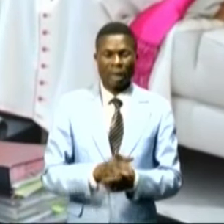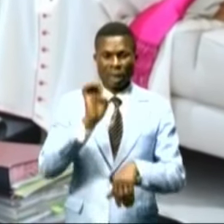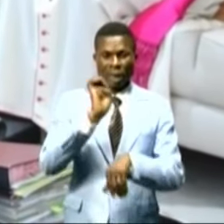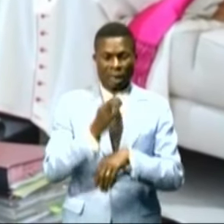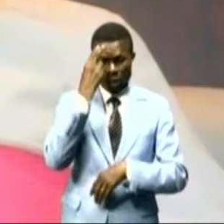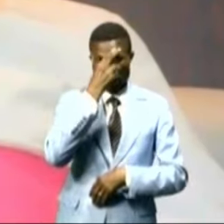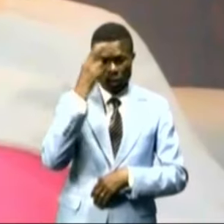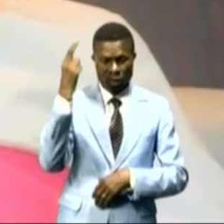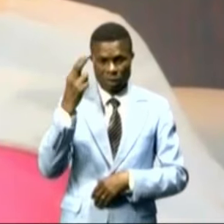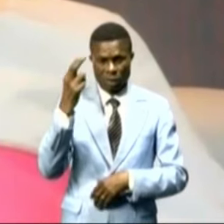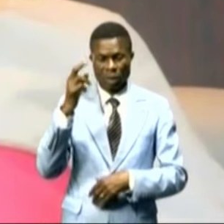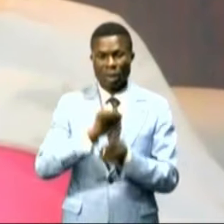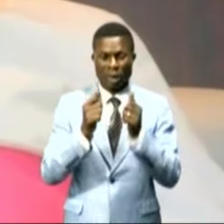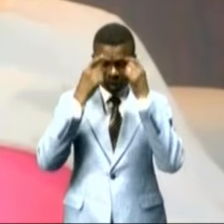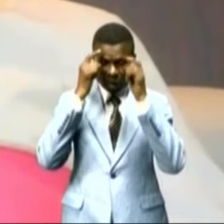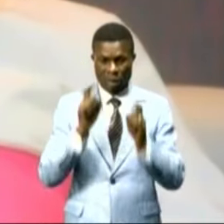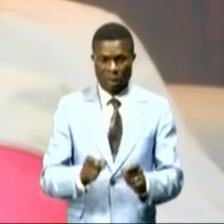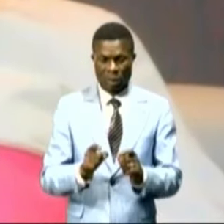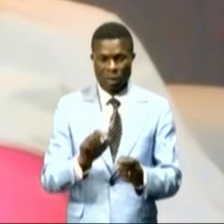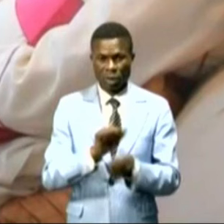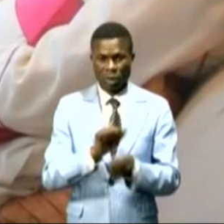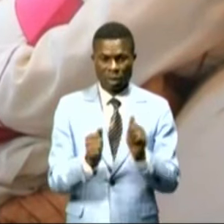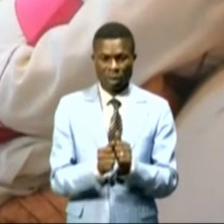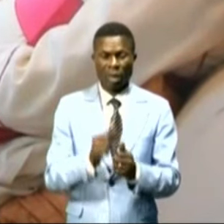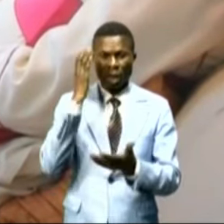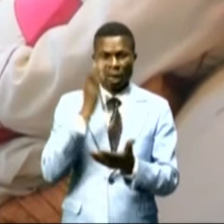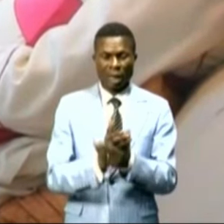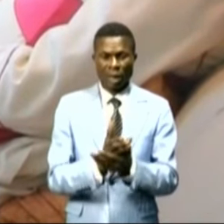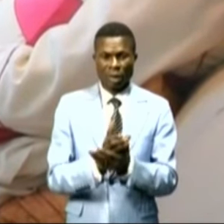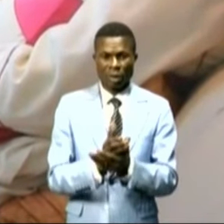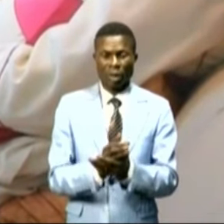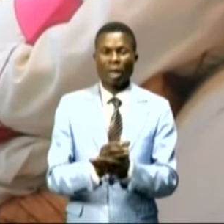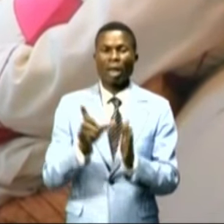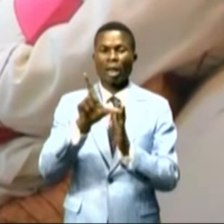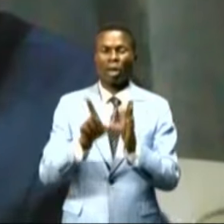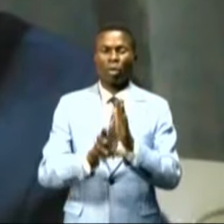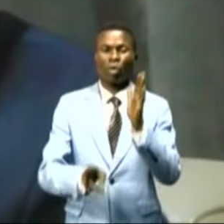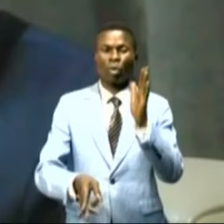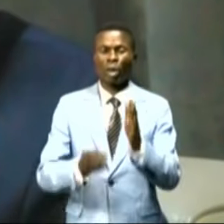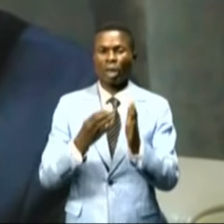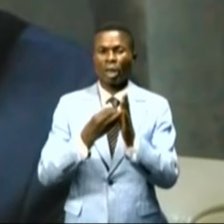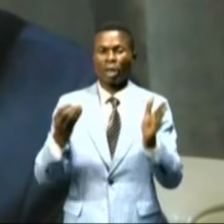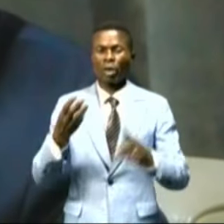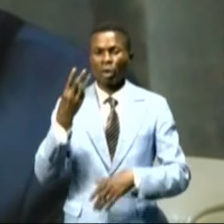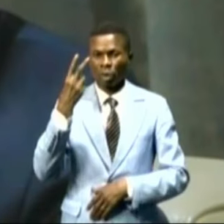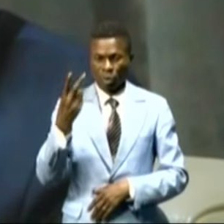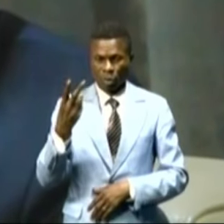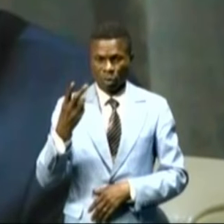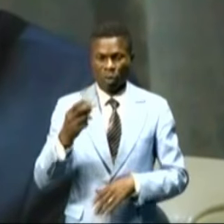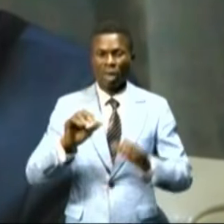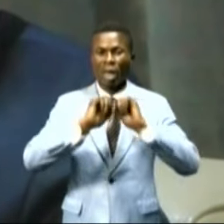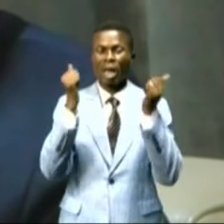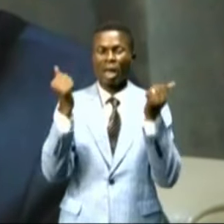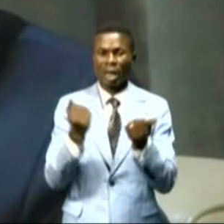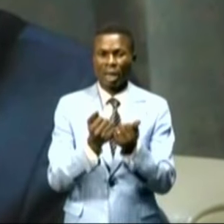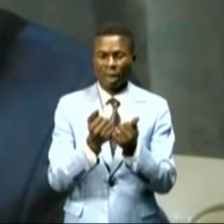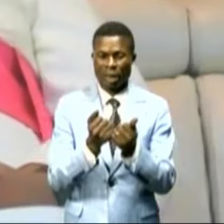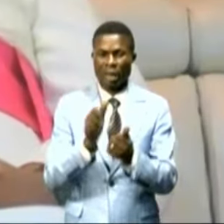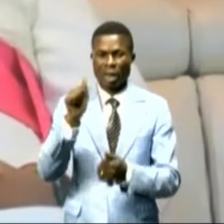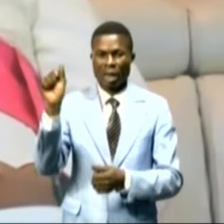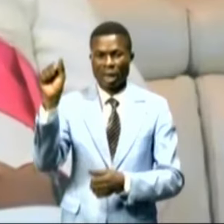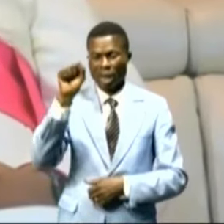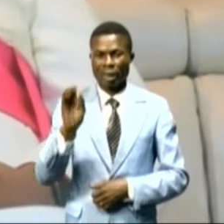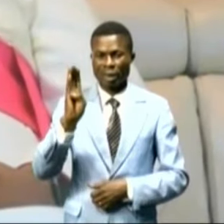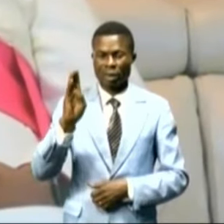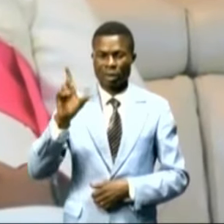sur la décision liée à la suppression du folio 92 et qui enjoint les associations sans but lucratif